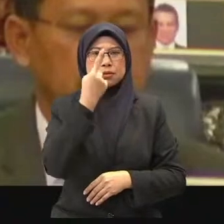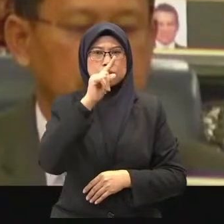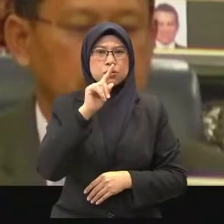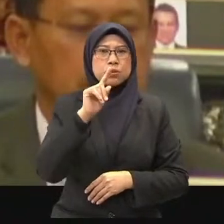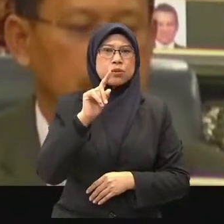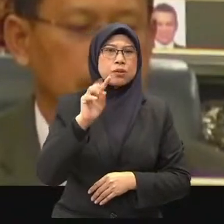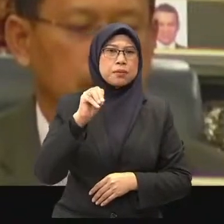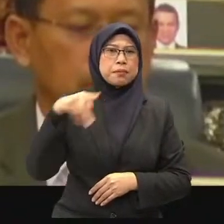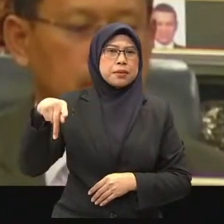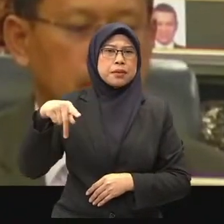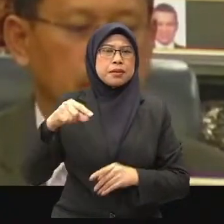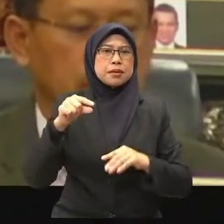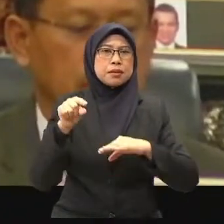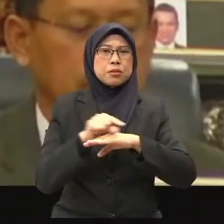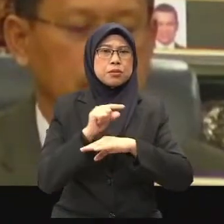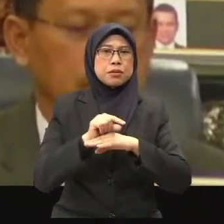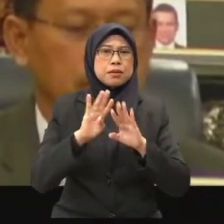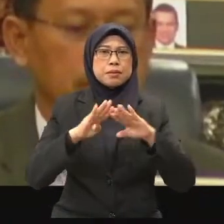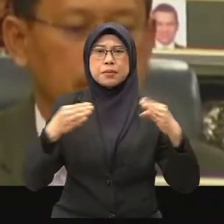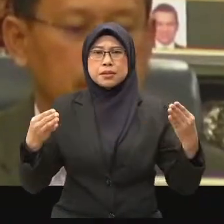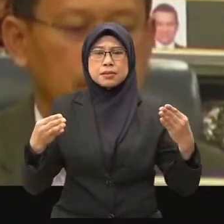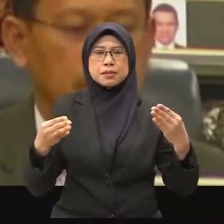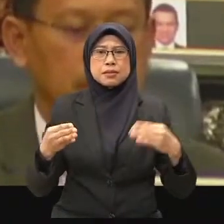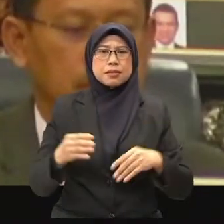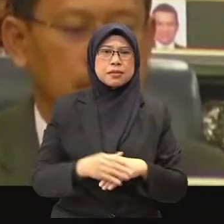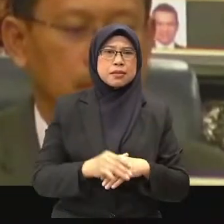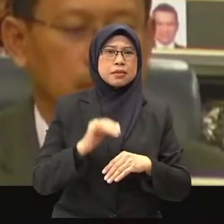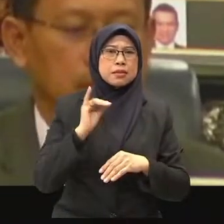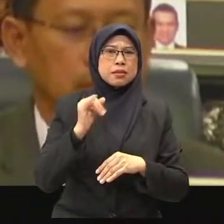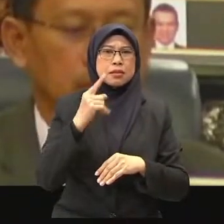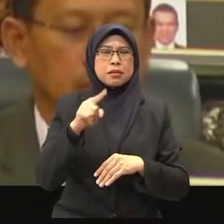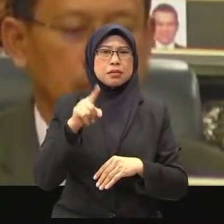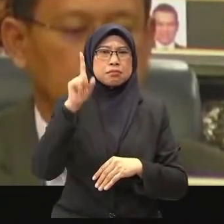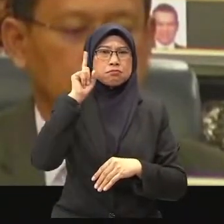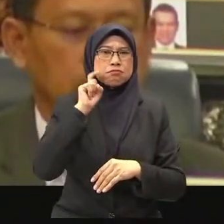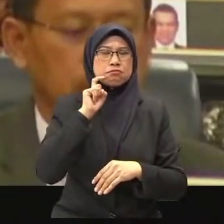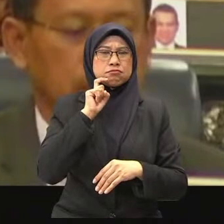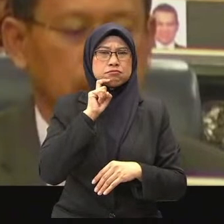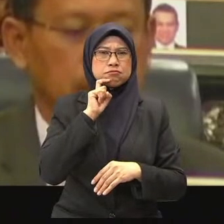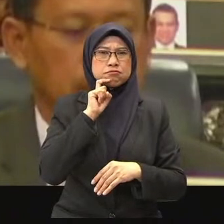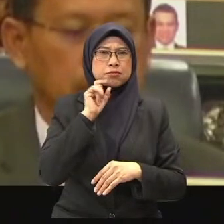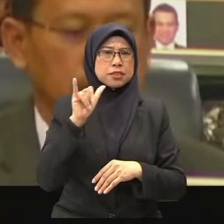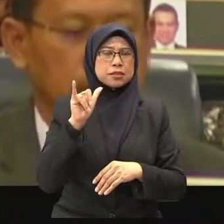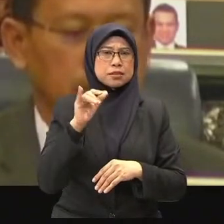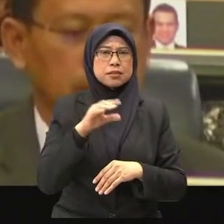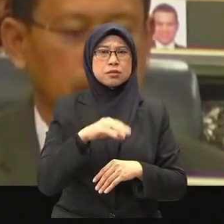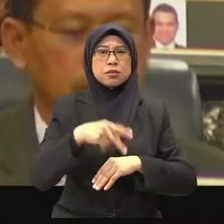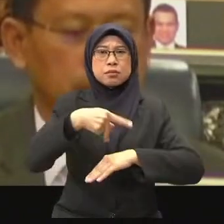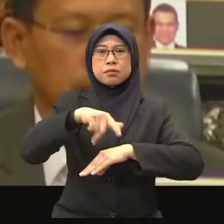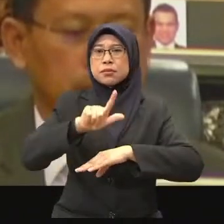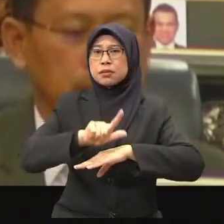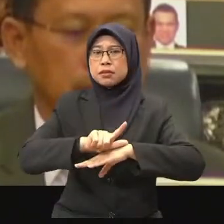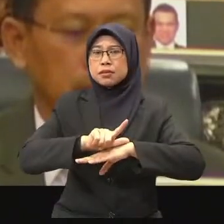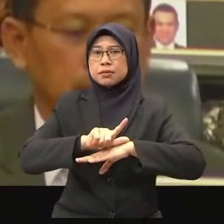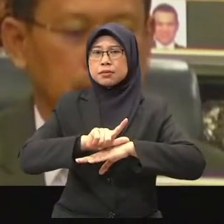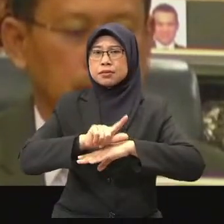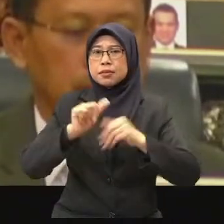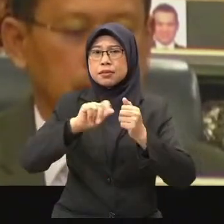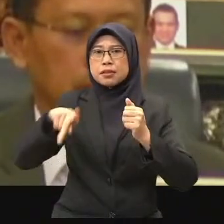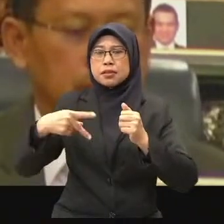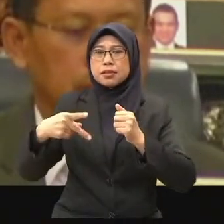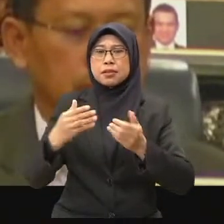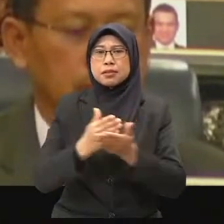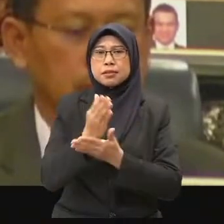ahliahli dewan yang menggunakan bahasa kurang sopan biadab atau membuat penyataan seksis merujuk kepada yang berhormat Langkawi ke jawatankuasa hak